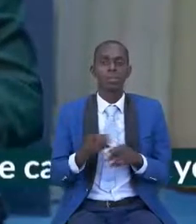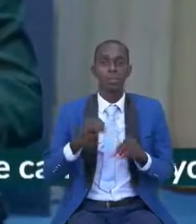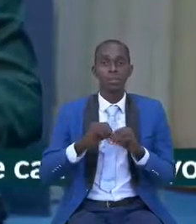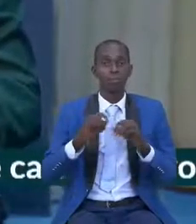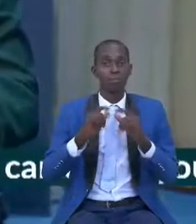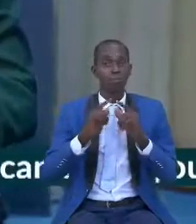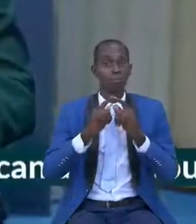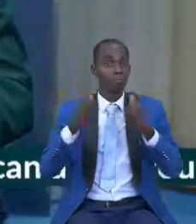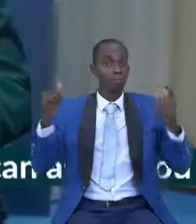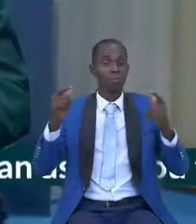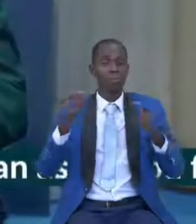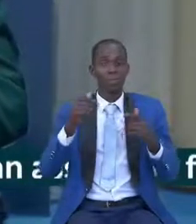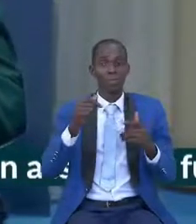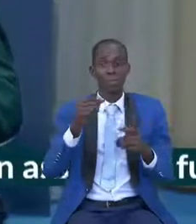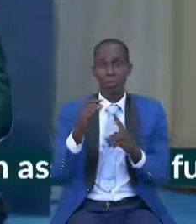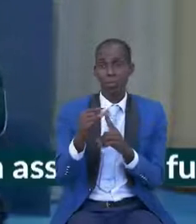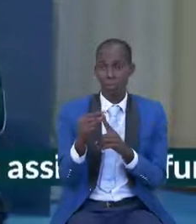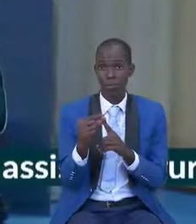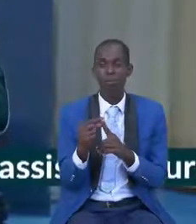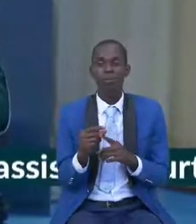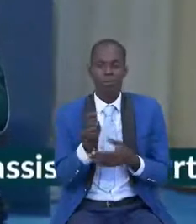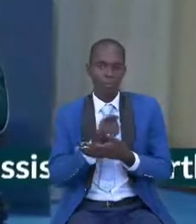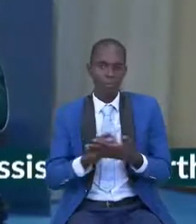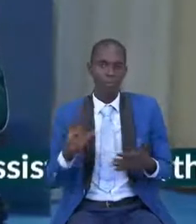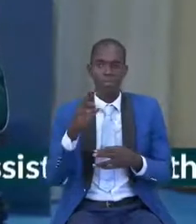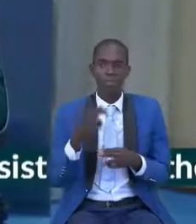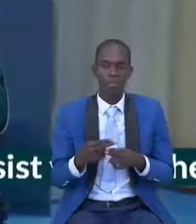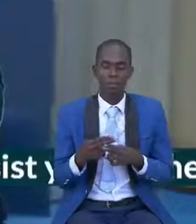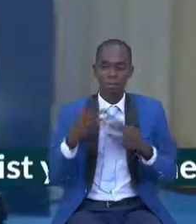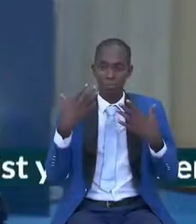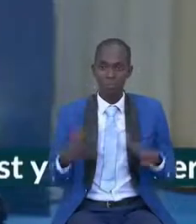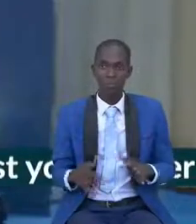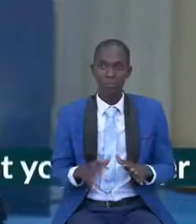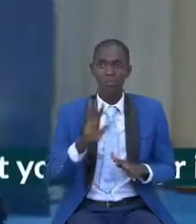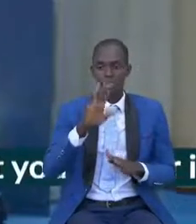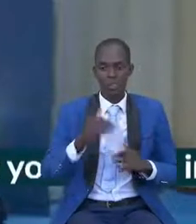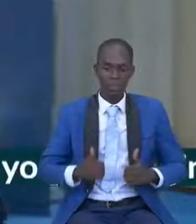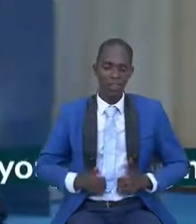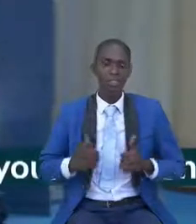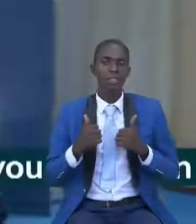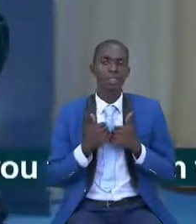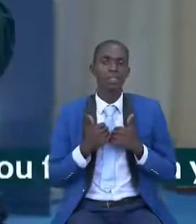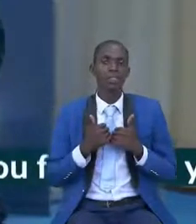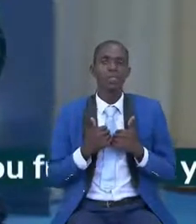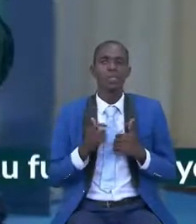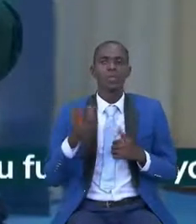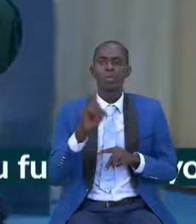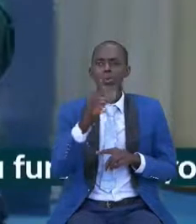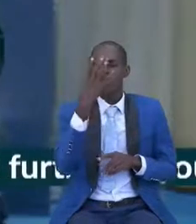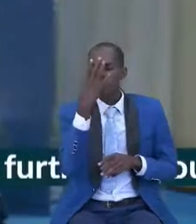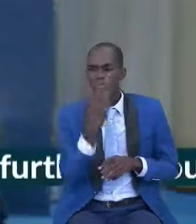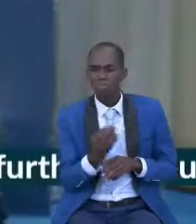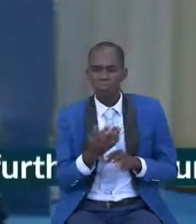ceux qui savent écrire. Donnons-leur donc les fiches à remplir. Donc, donnez